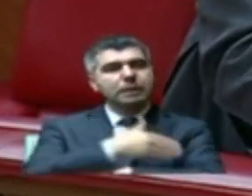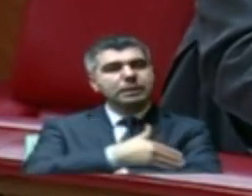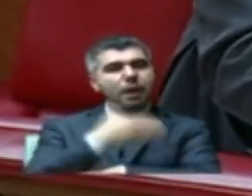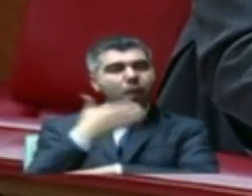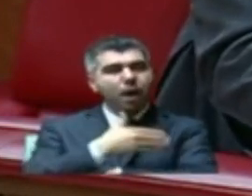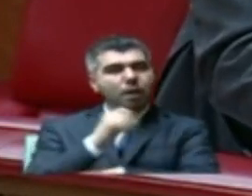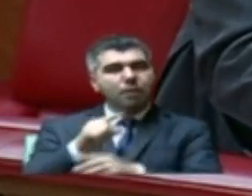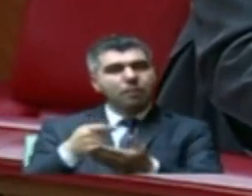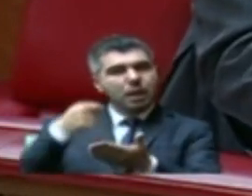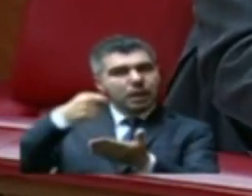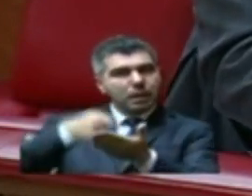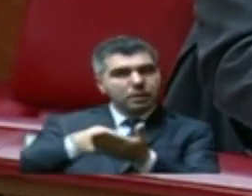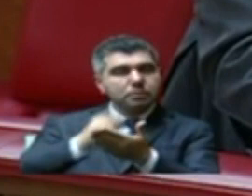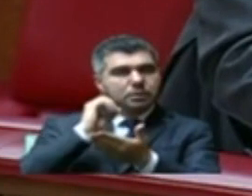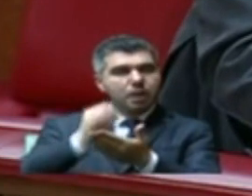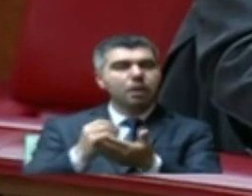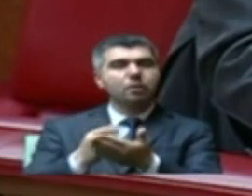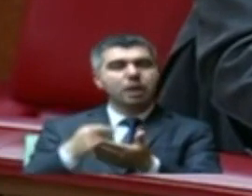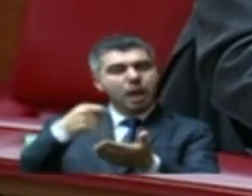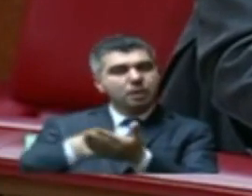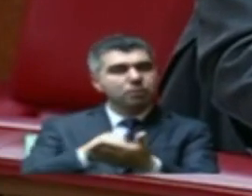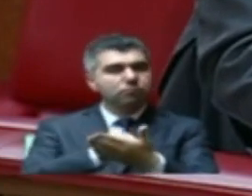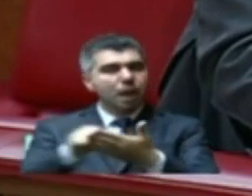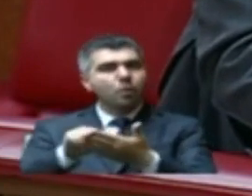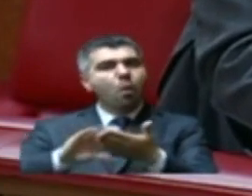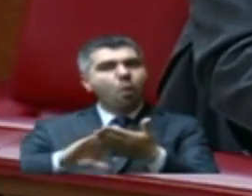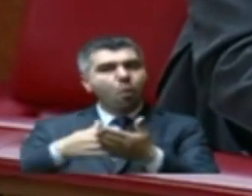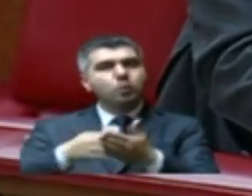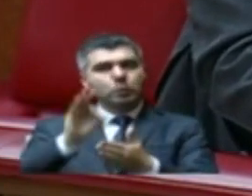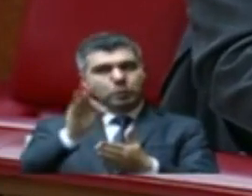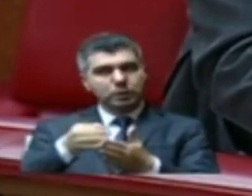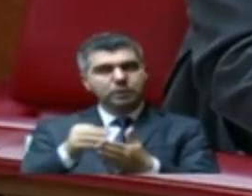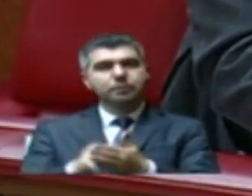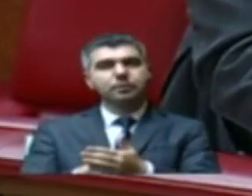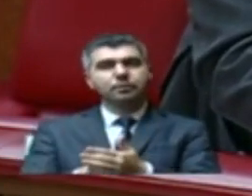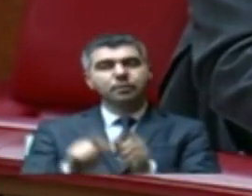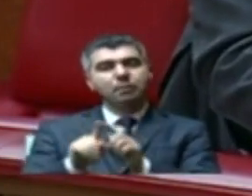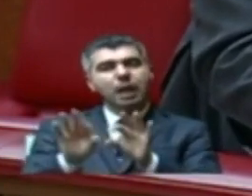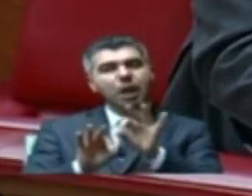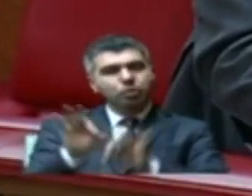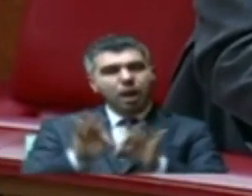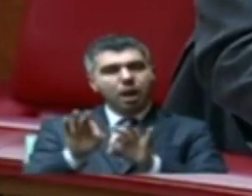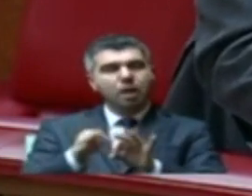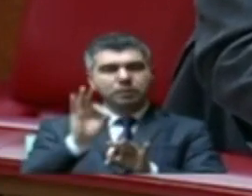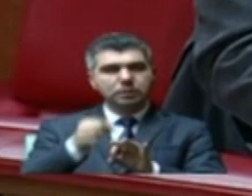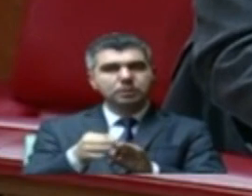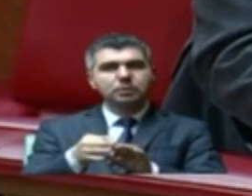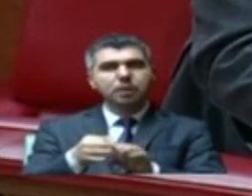غير المباشرة بالمركز الحدودي ليؤدي ما بذمته. وهذا إجراء معمول به